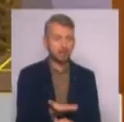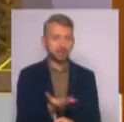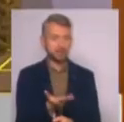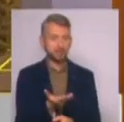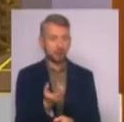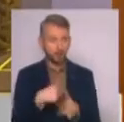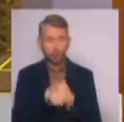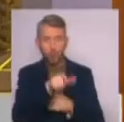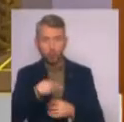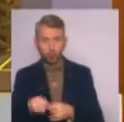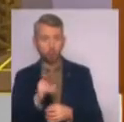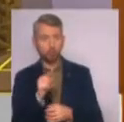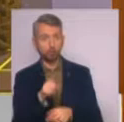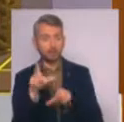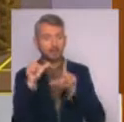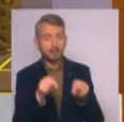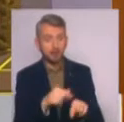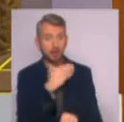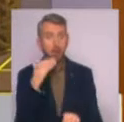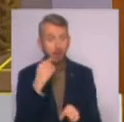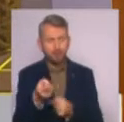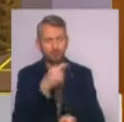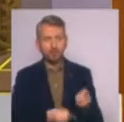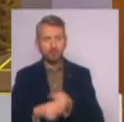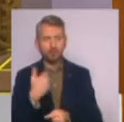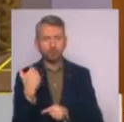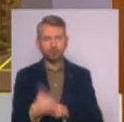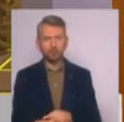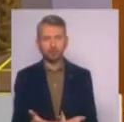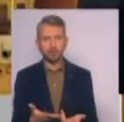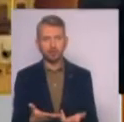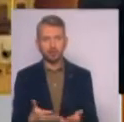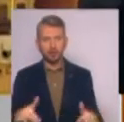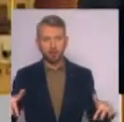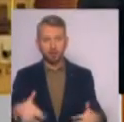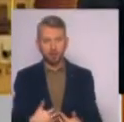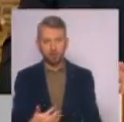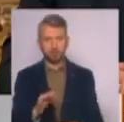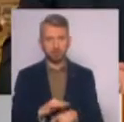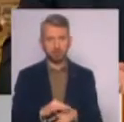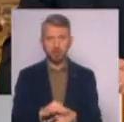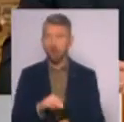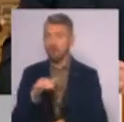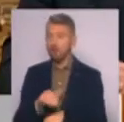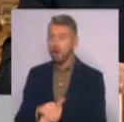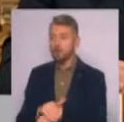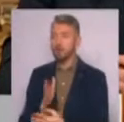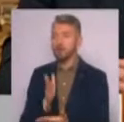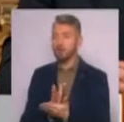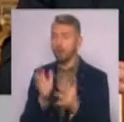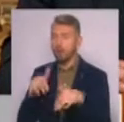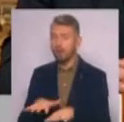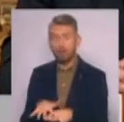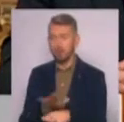люди, які туди їздили, багато з них приїхали з... Ну, симптомами. Тобто факт перебування на морі поза підозрою. Так.